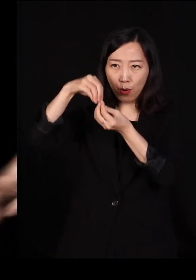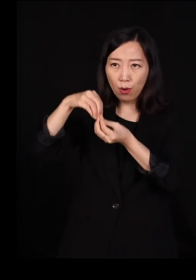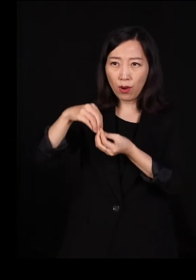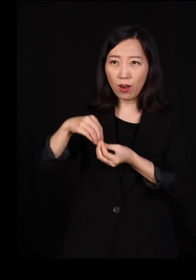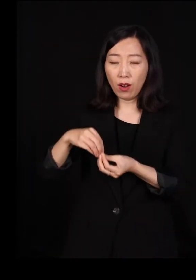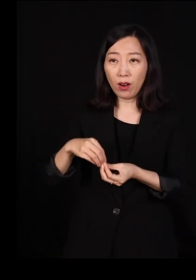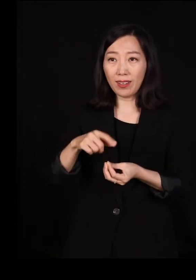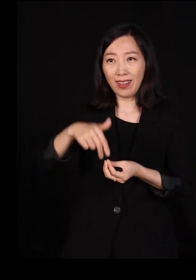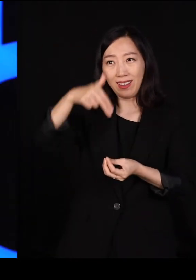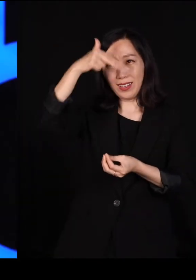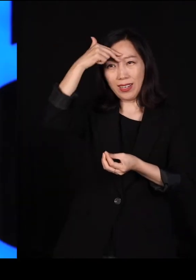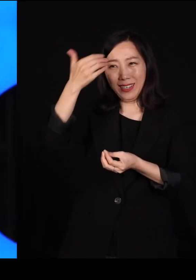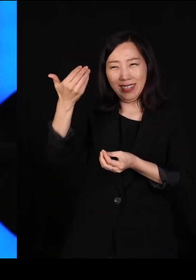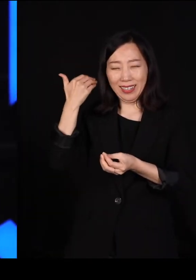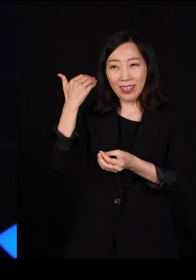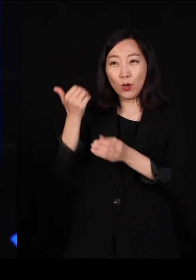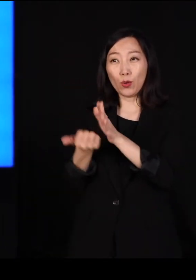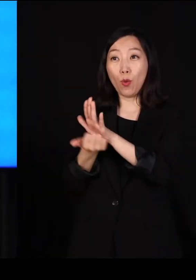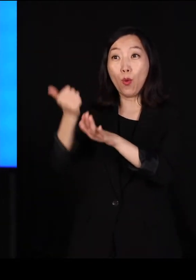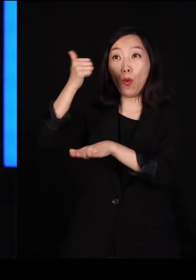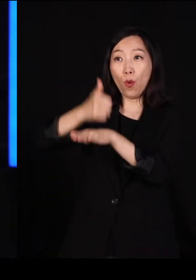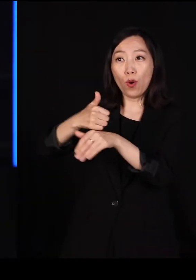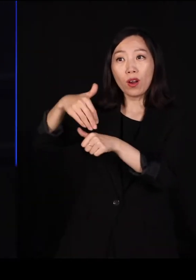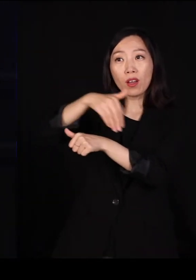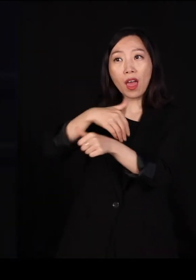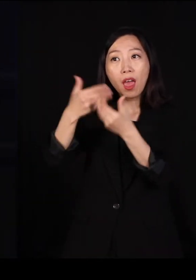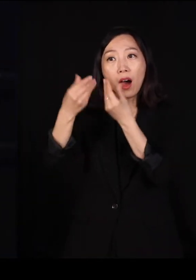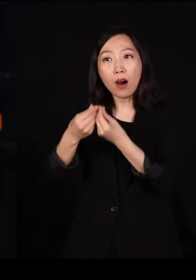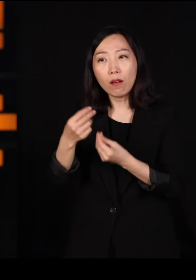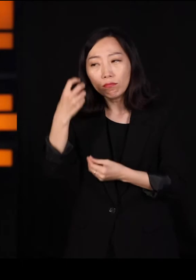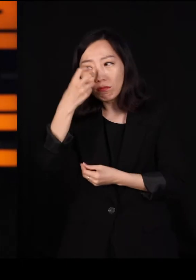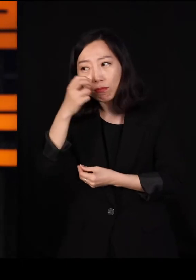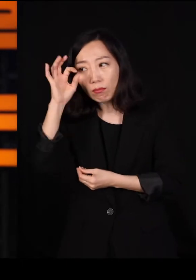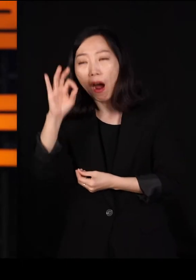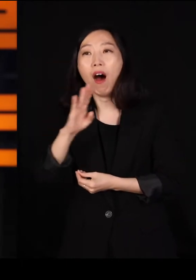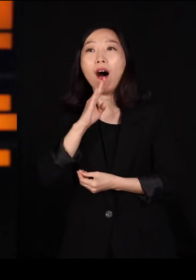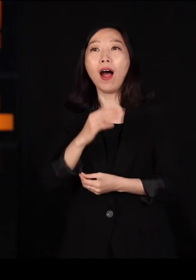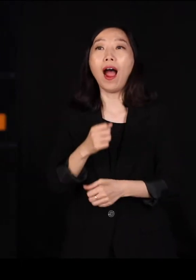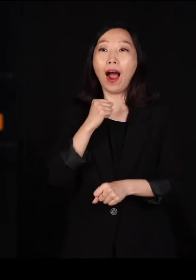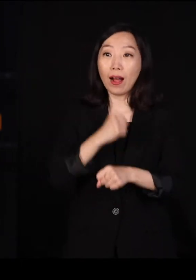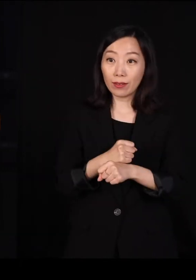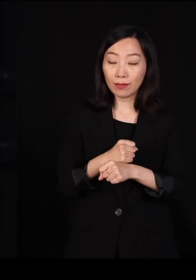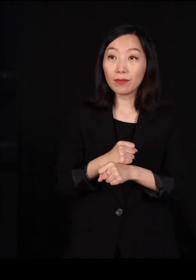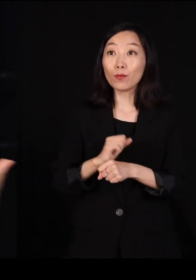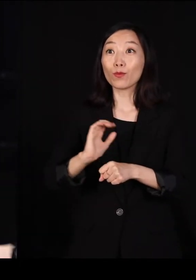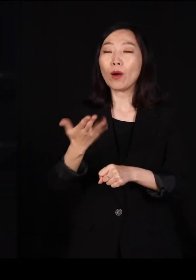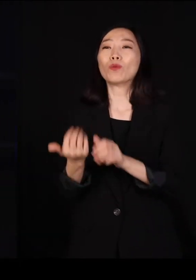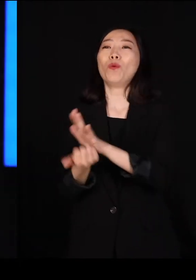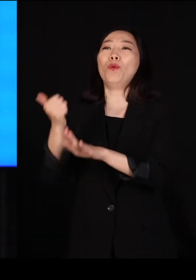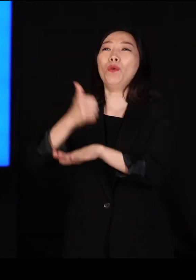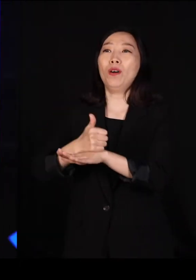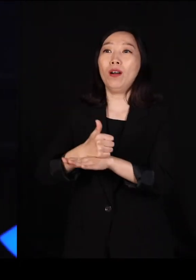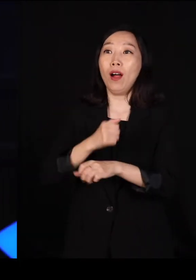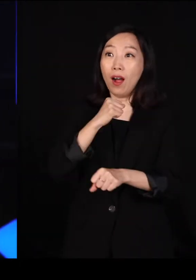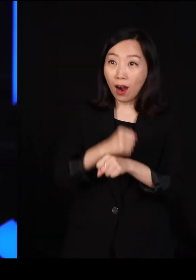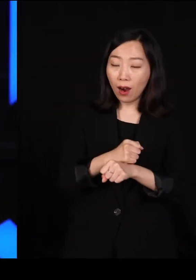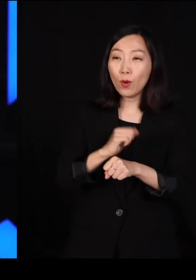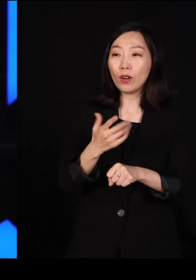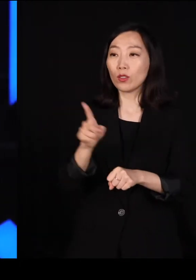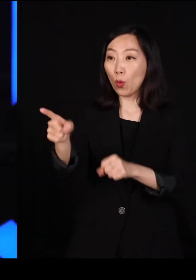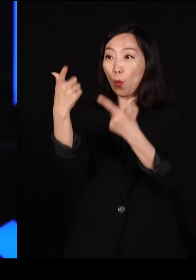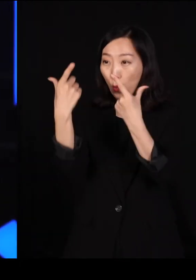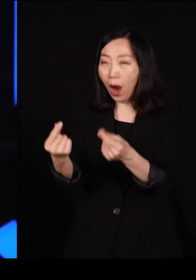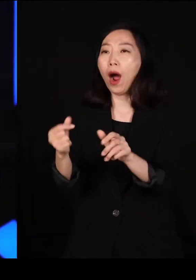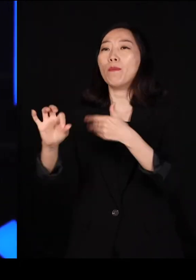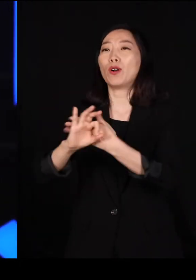기존의 성공 사례를 분석해가지고 이렇게 했더니 뭐 됐다. 그러면 너도 이렇게 하면 된다. 이렇게 적용을 해버리는 거죠. 어떻게 보면